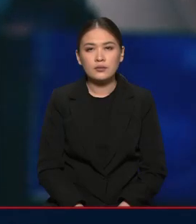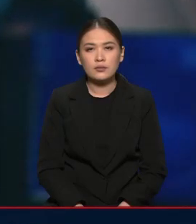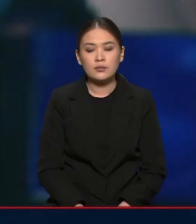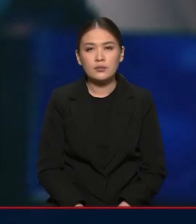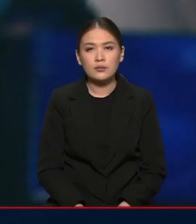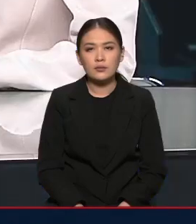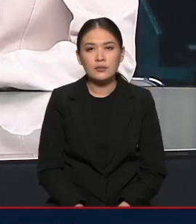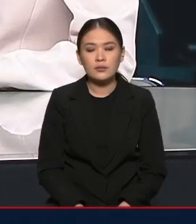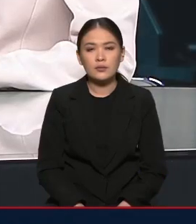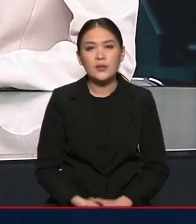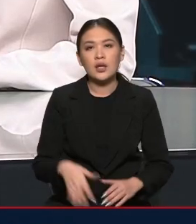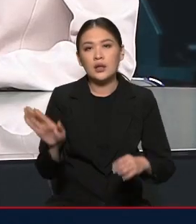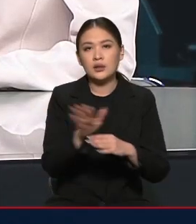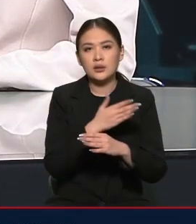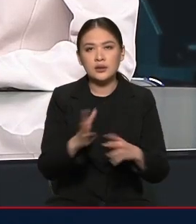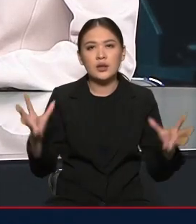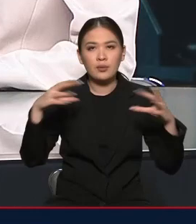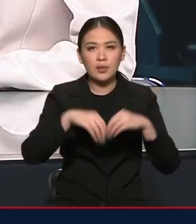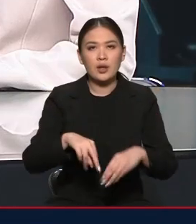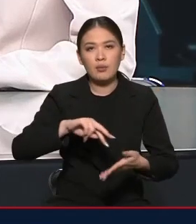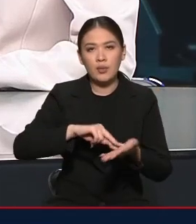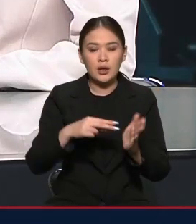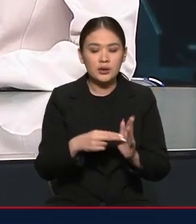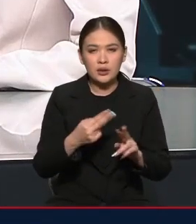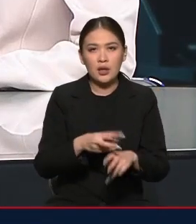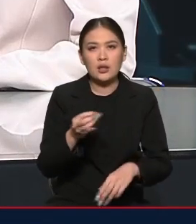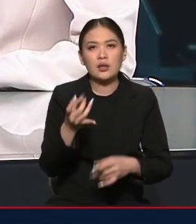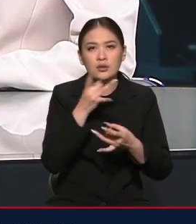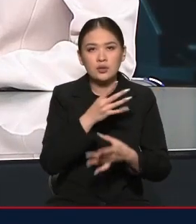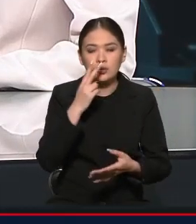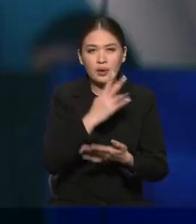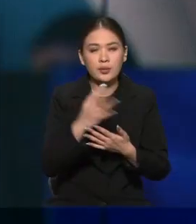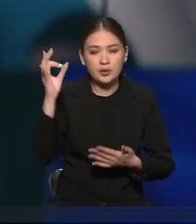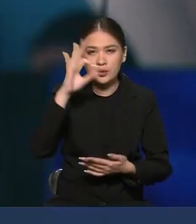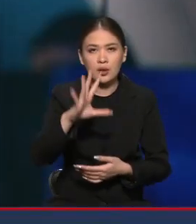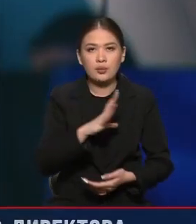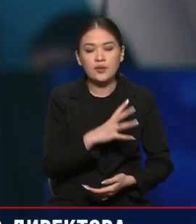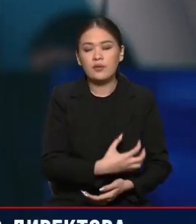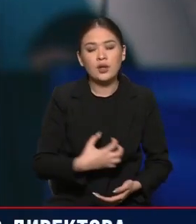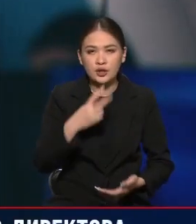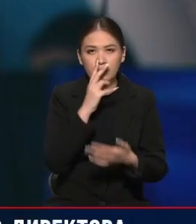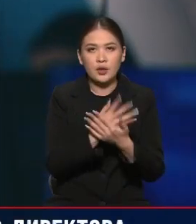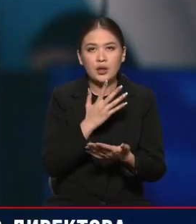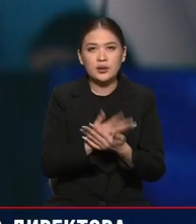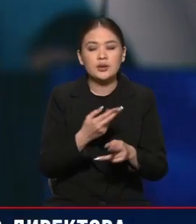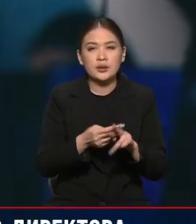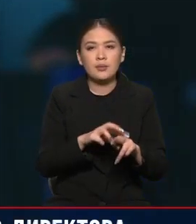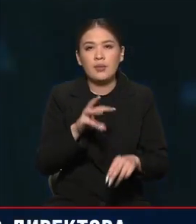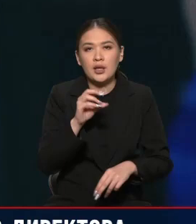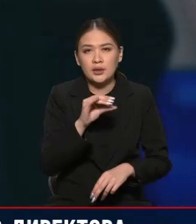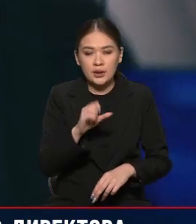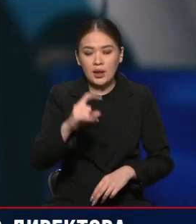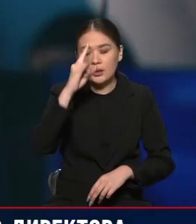взаимодействия помимо совместных проектов которые несомненно будут реализованы нам важно показать работникам Медиа сферы